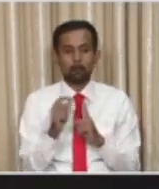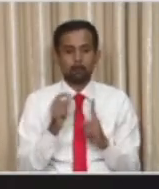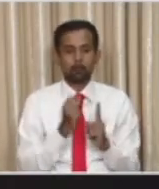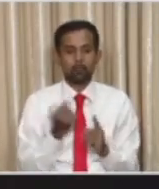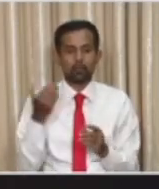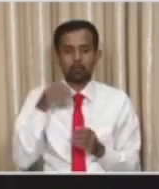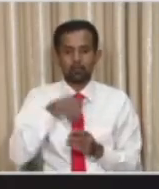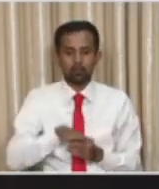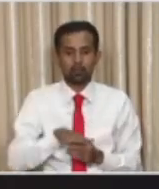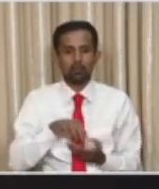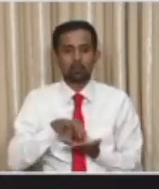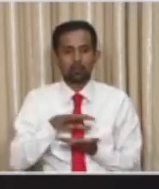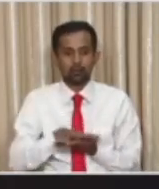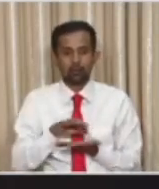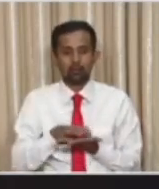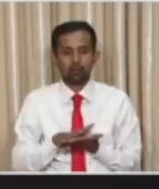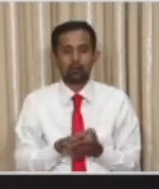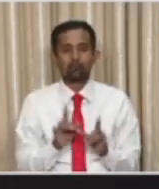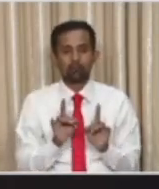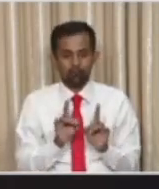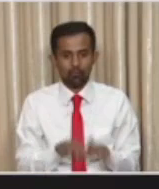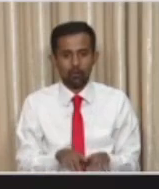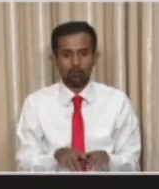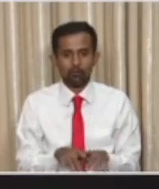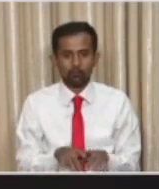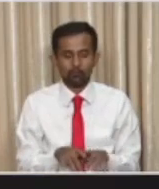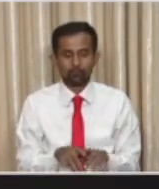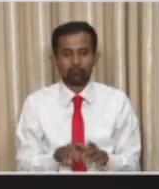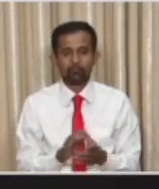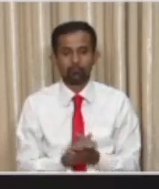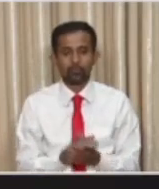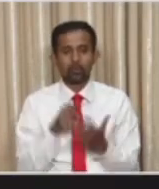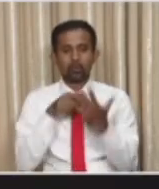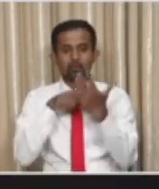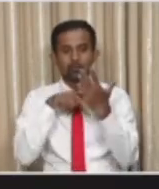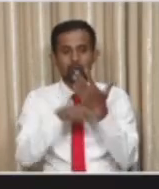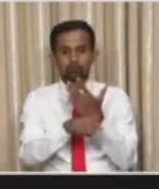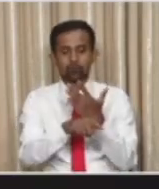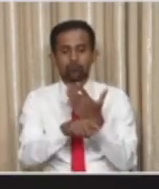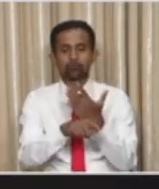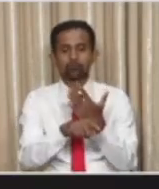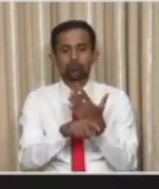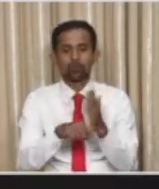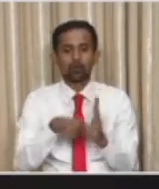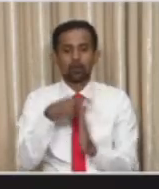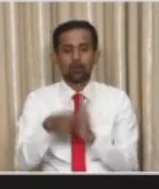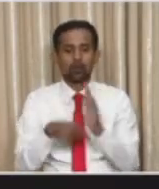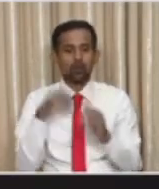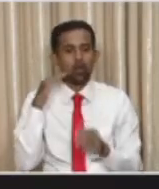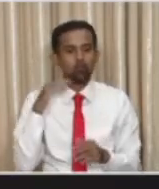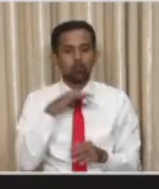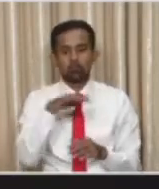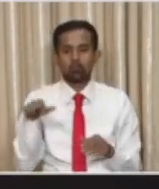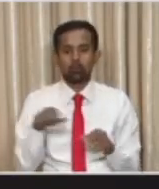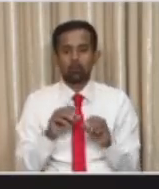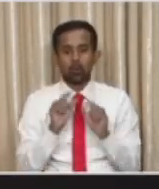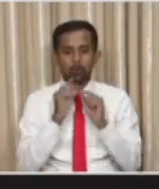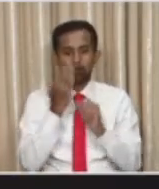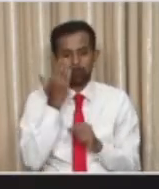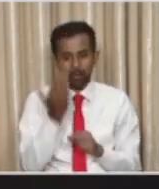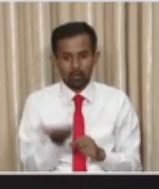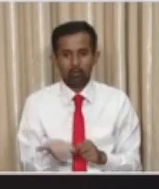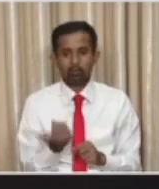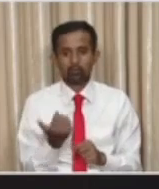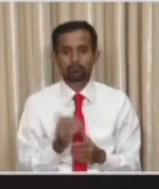තුලින් ගන්නා වූ තීන්දුව තීරණ මත එහි විනිවිදභාවය රටේ ජනතාවට ලැබිය යුතුයි කියලා මම